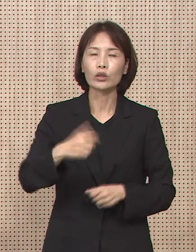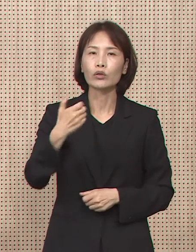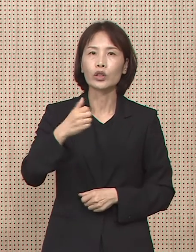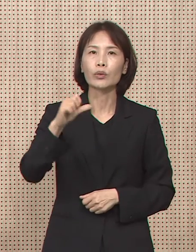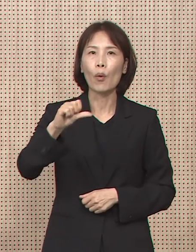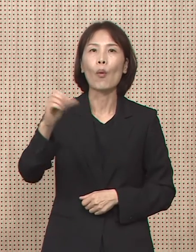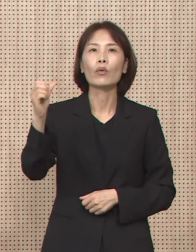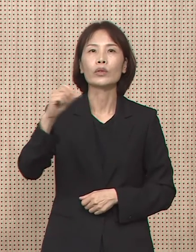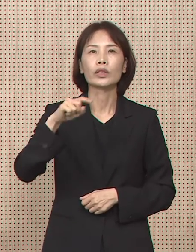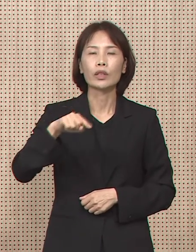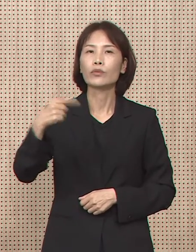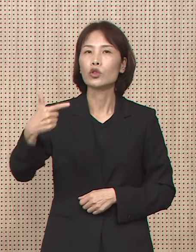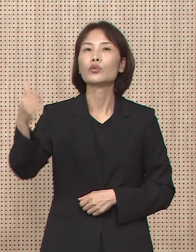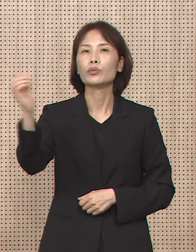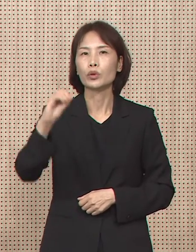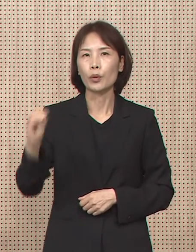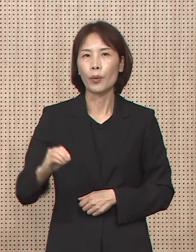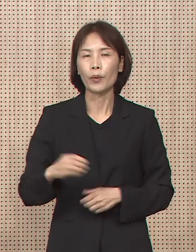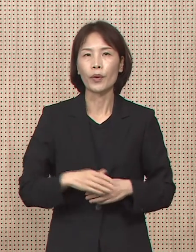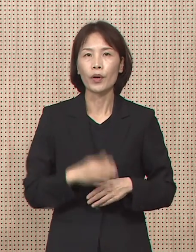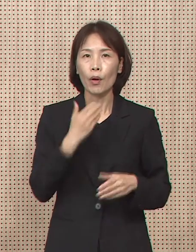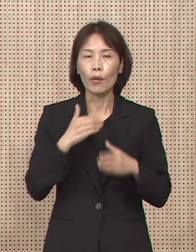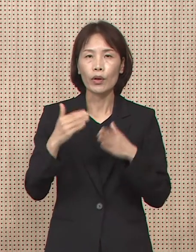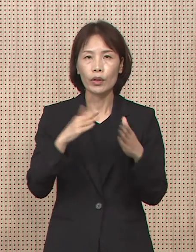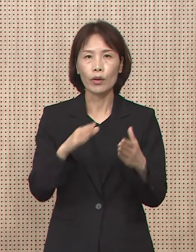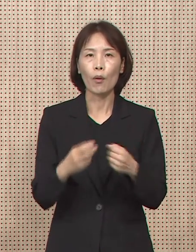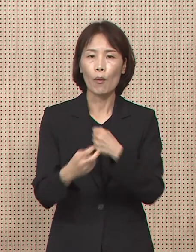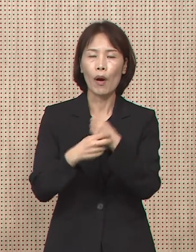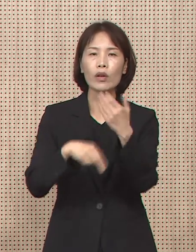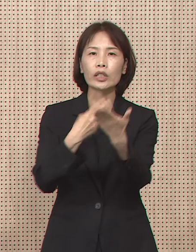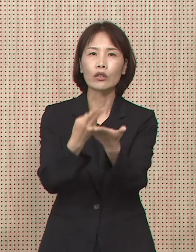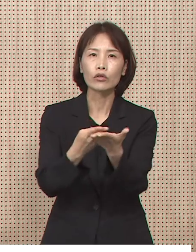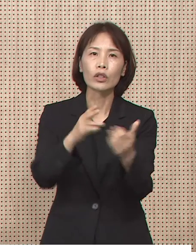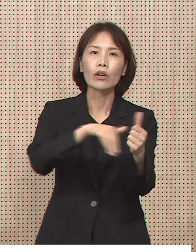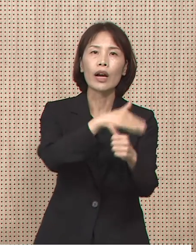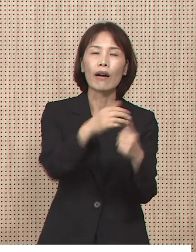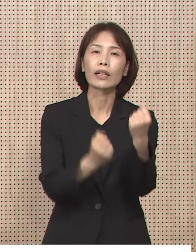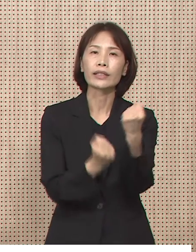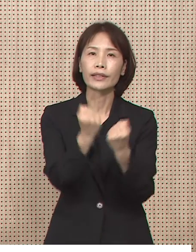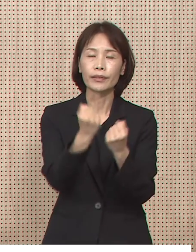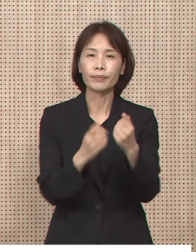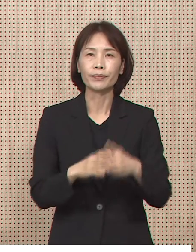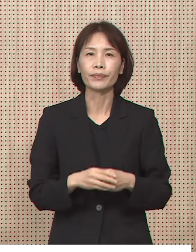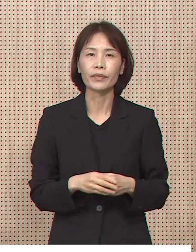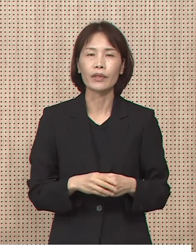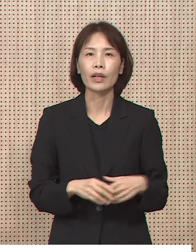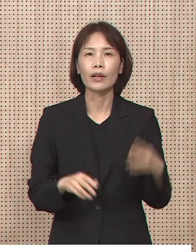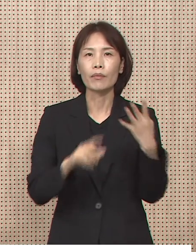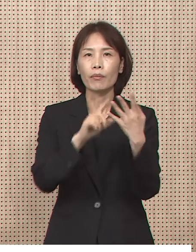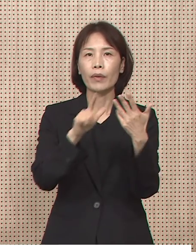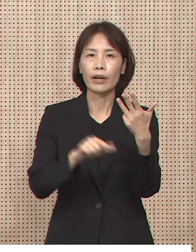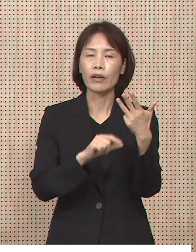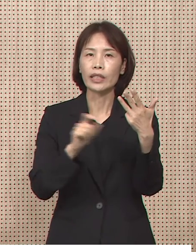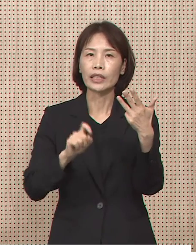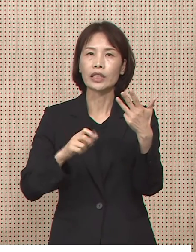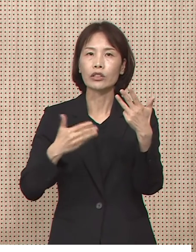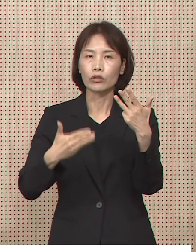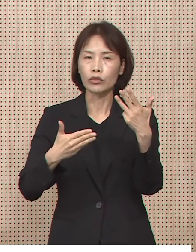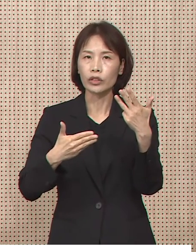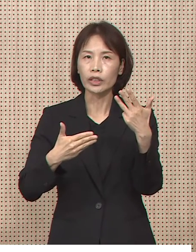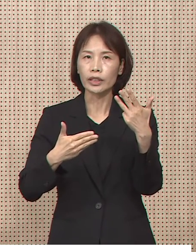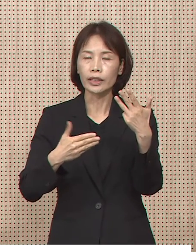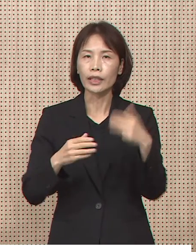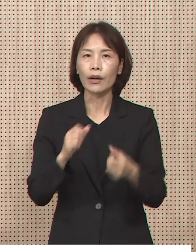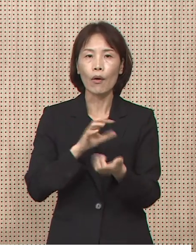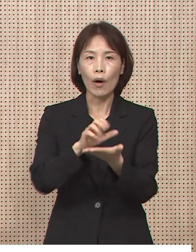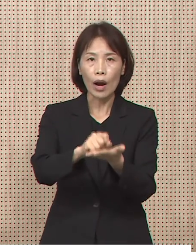96.9%입니다. 다음은 경기도 코로나19 병상 운영 현황에 대해서 말씀드리겠습니다. 8월 29일 17시 기준 도내